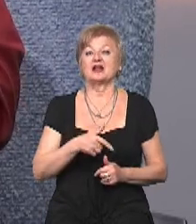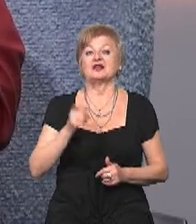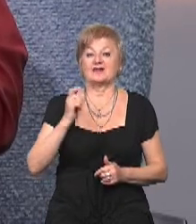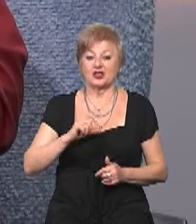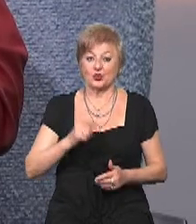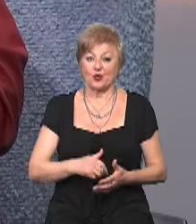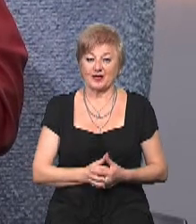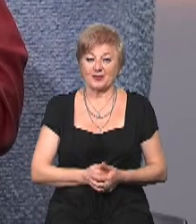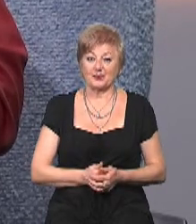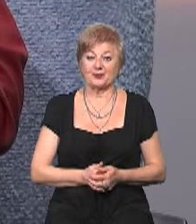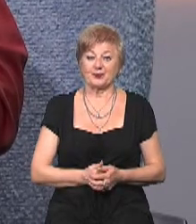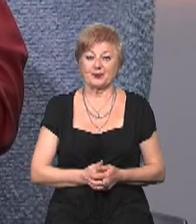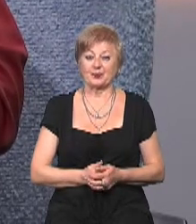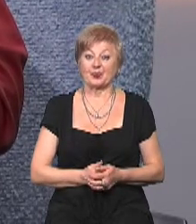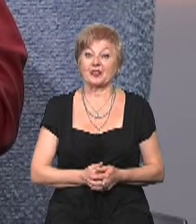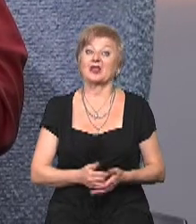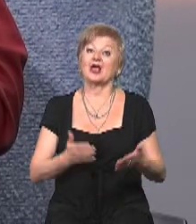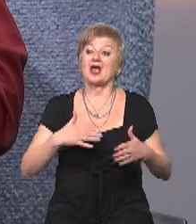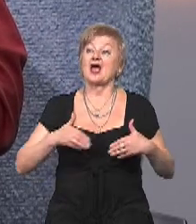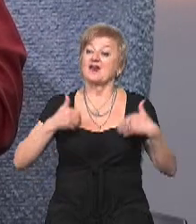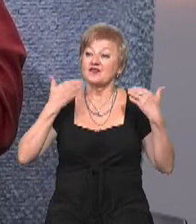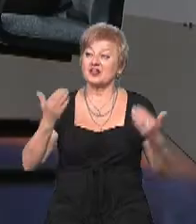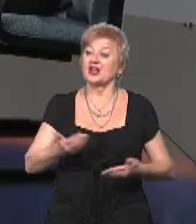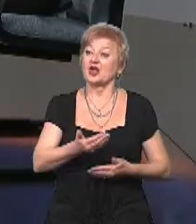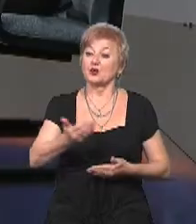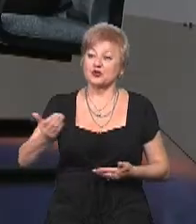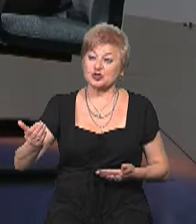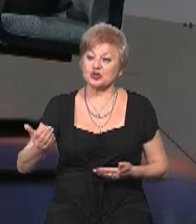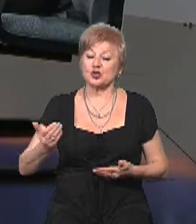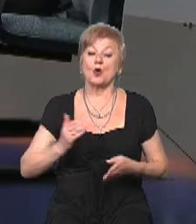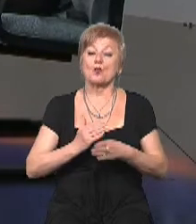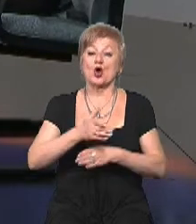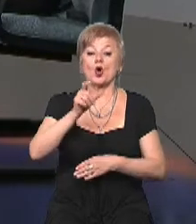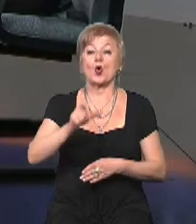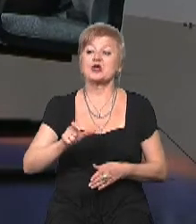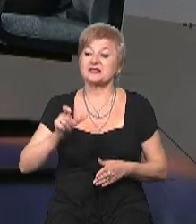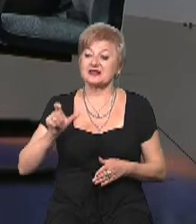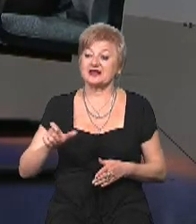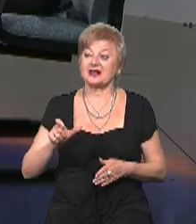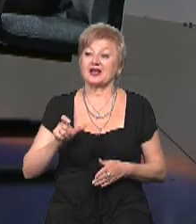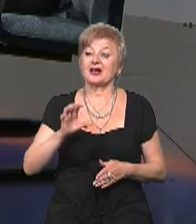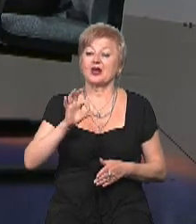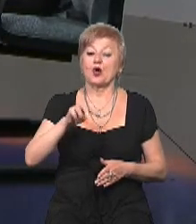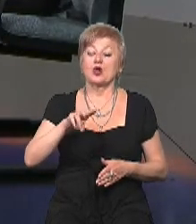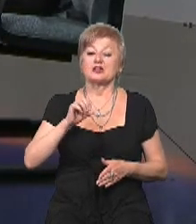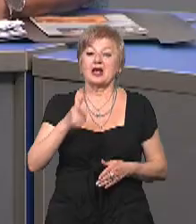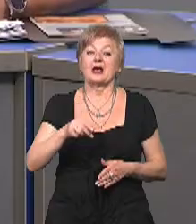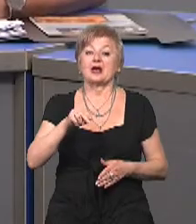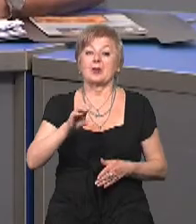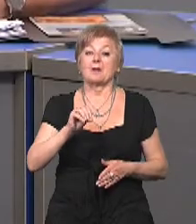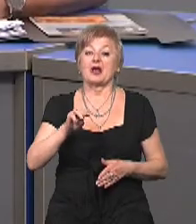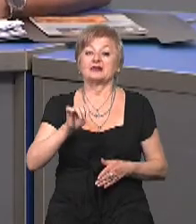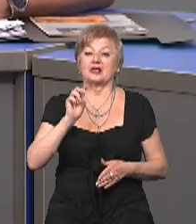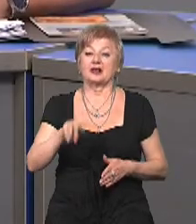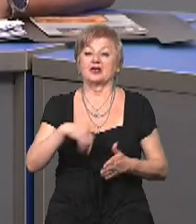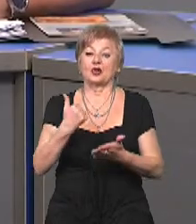пані Галина Воротнікова. І я вітаю у нашій студії гостей. Це Олег Петрик, головний